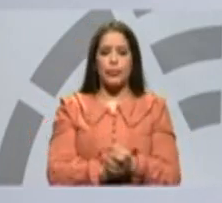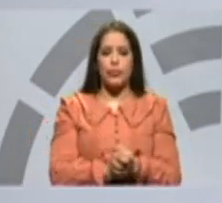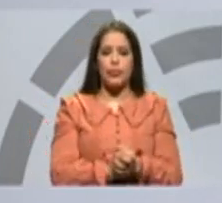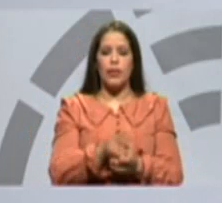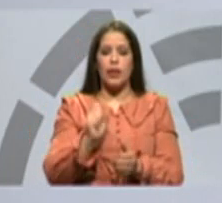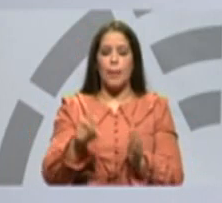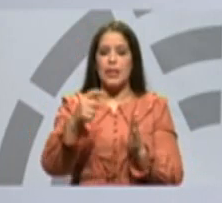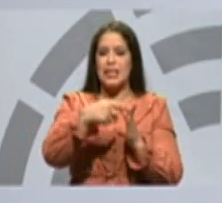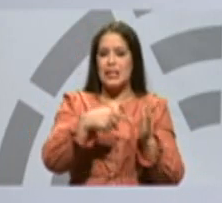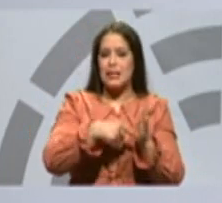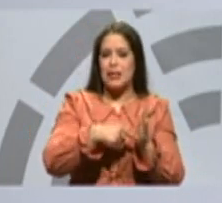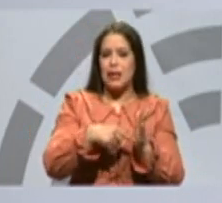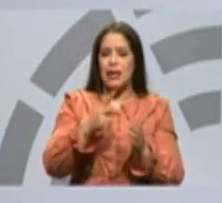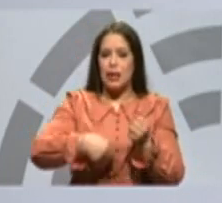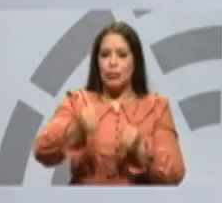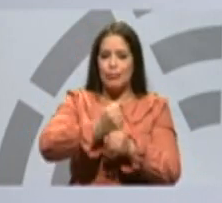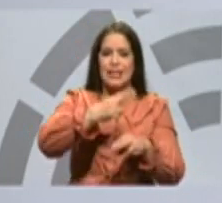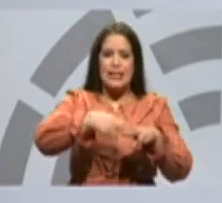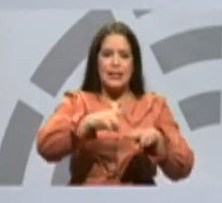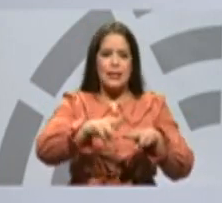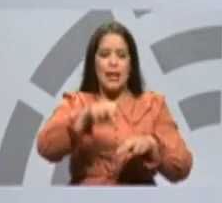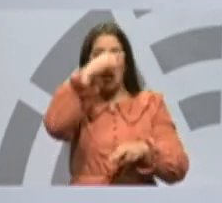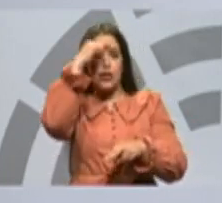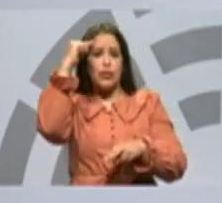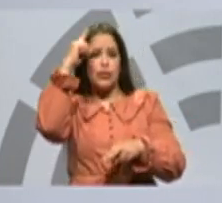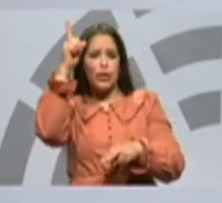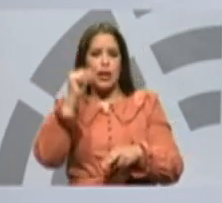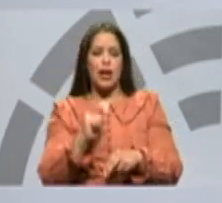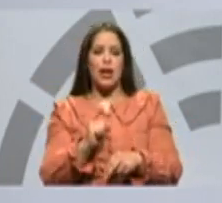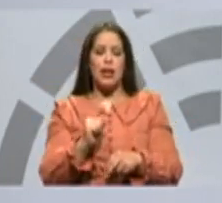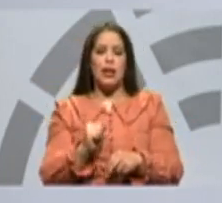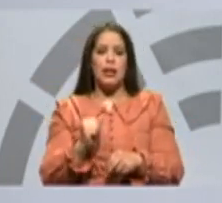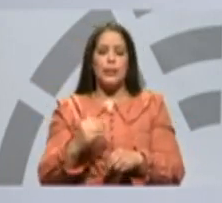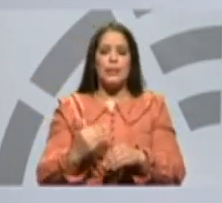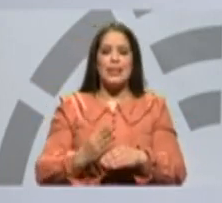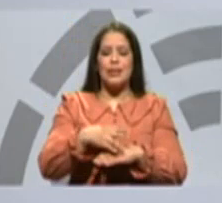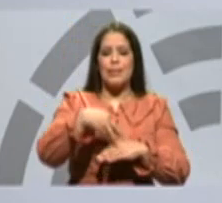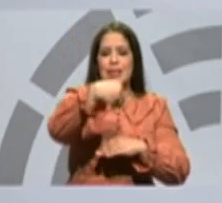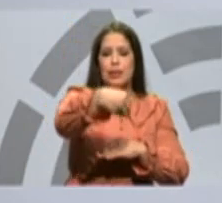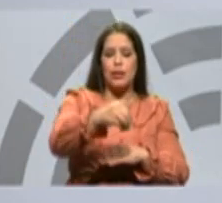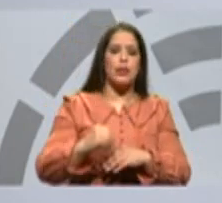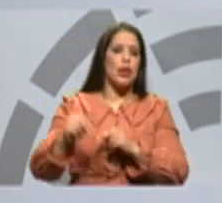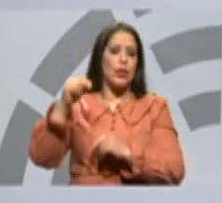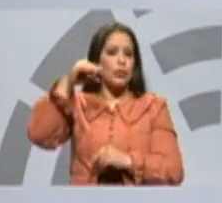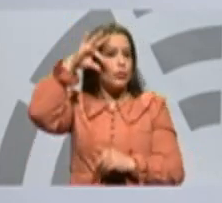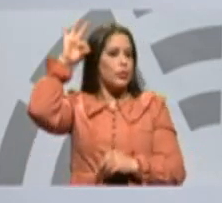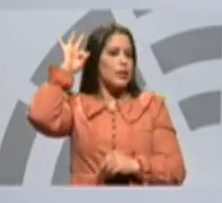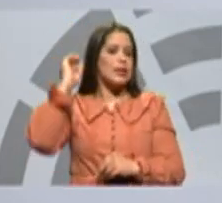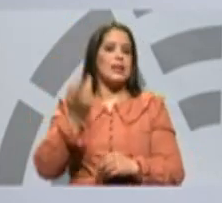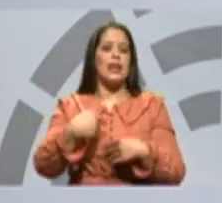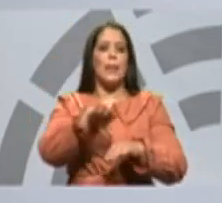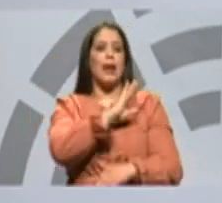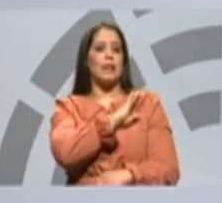والترسانه القوانين الجديده اللي ان شاء الله تمر بتونس الى بره الامان ان شاء الله بقدره الله